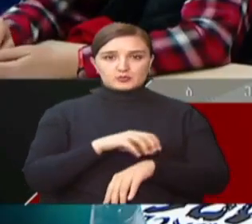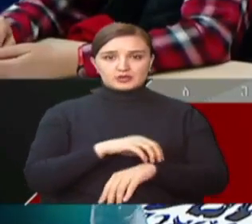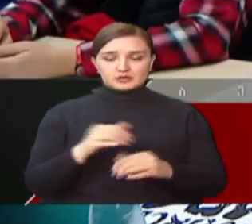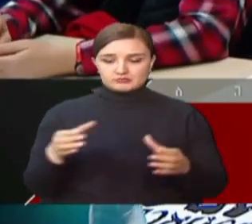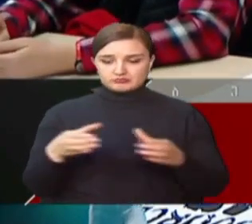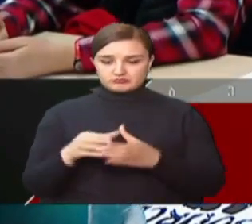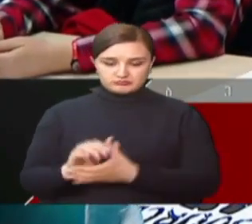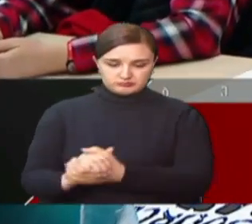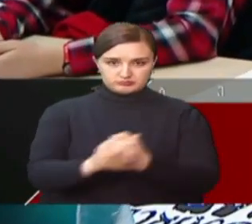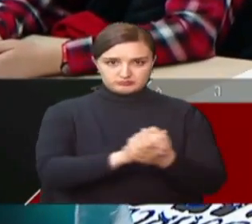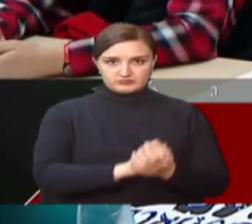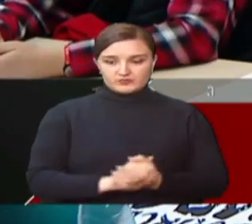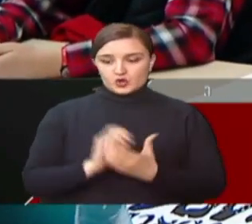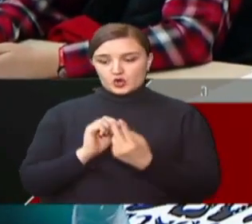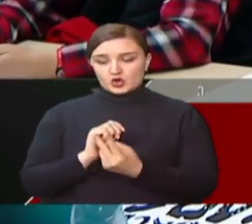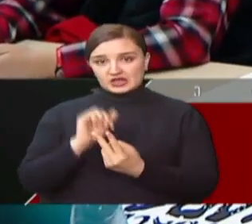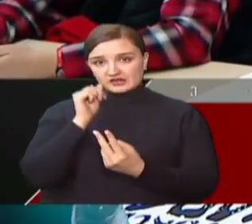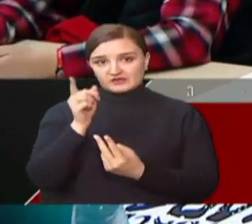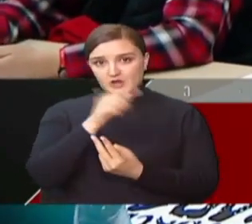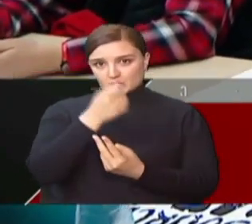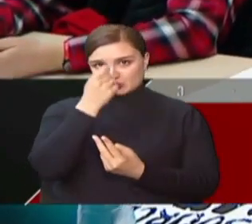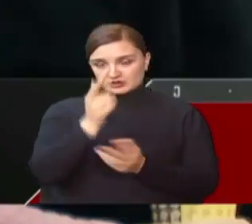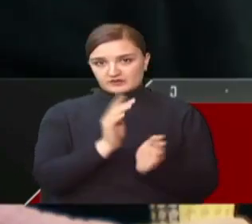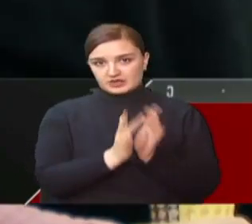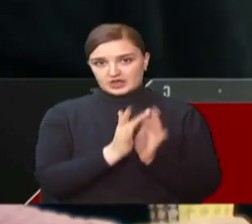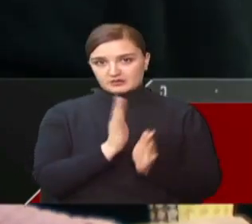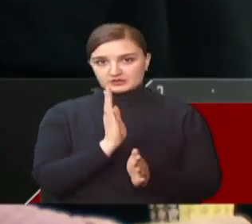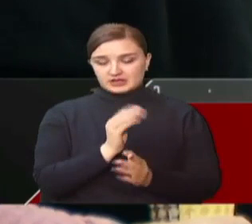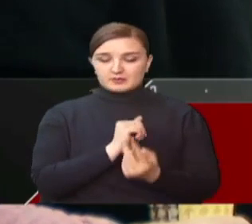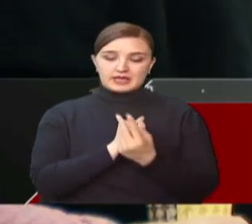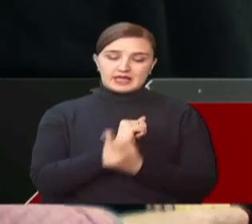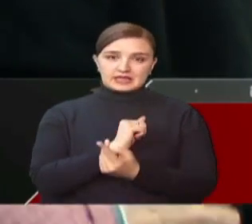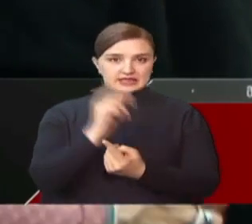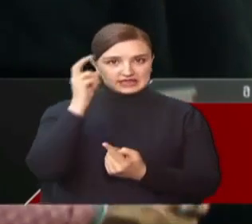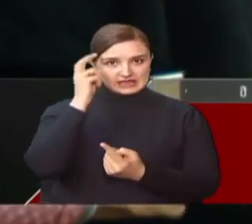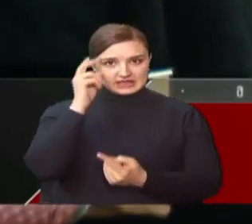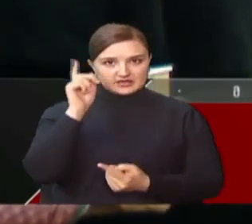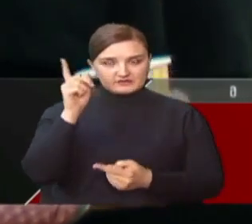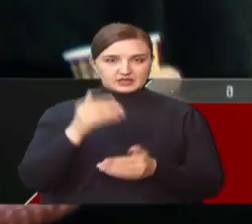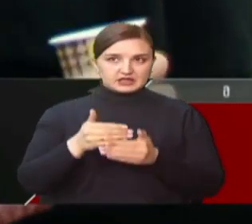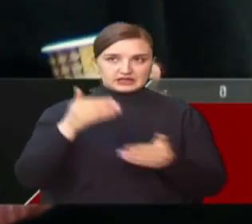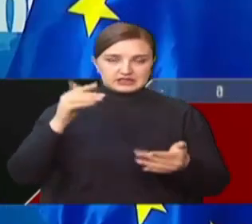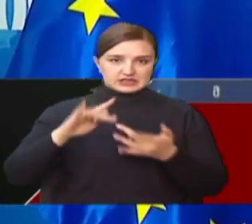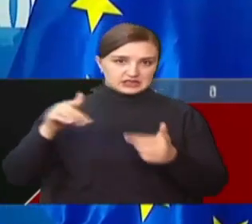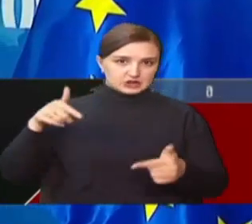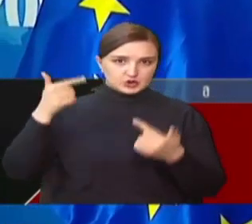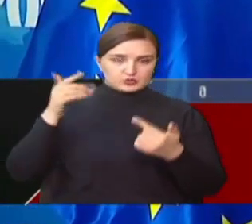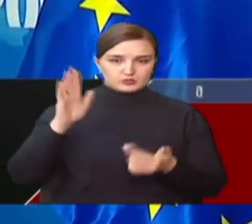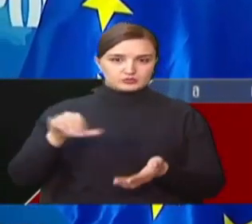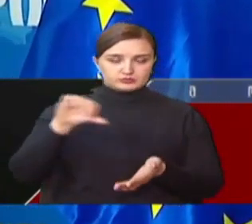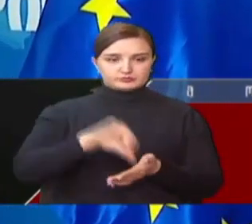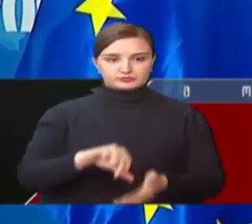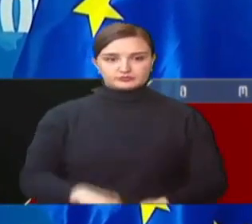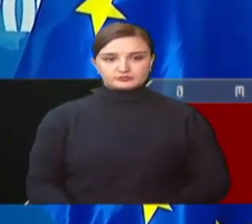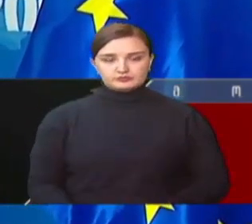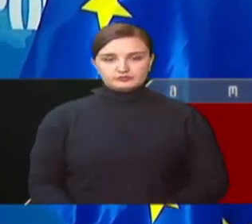შერწყმული სამთაერთობიდან ორი ხვალ რუსთაველის გამზირზე იქნება. ერთი კი კიევიდან. Distanțiurile ce ertueba. Sare partidul